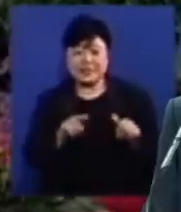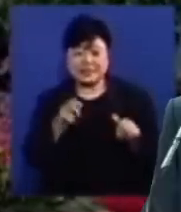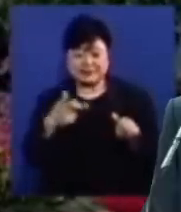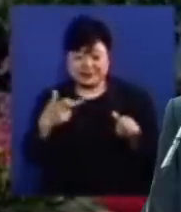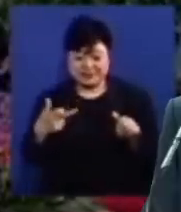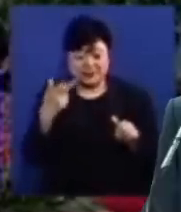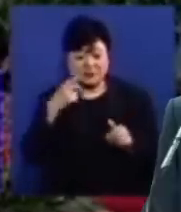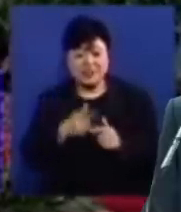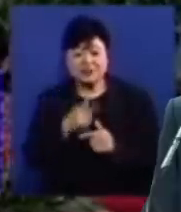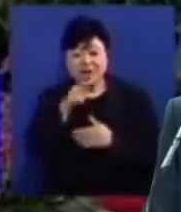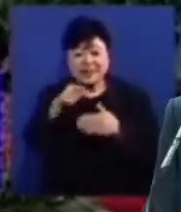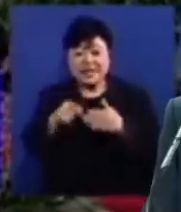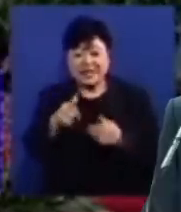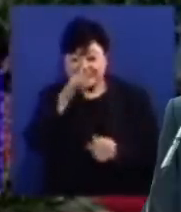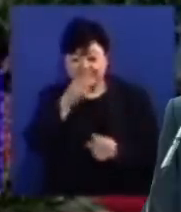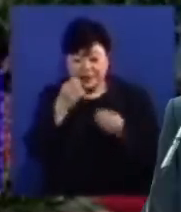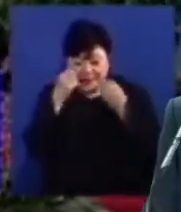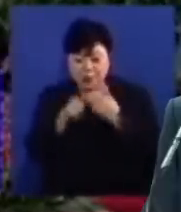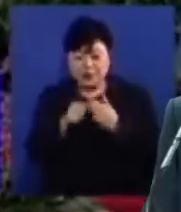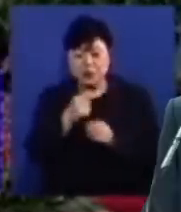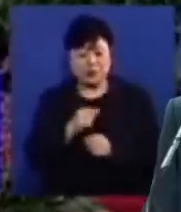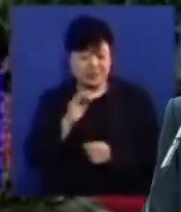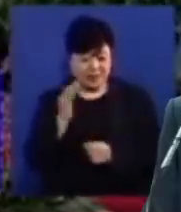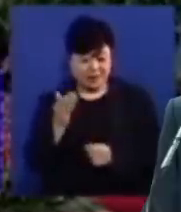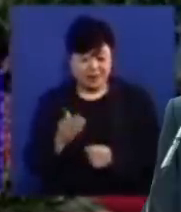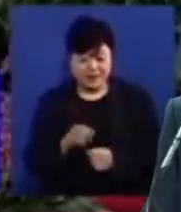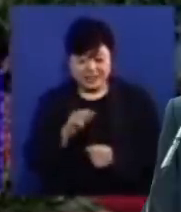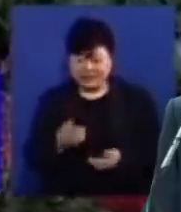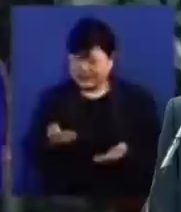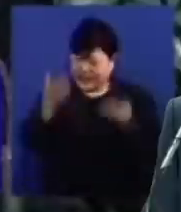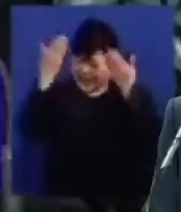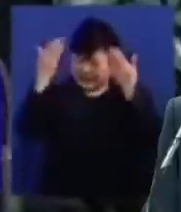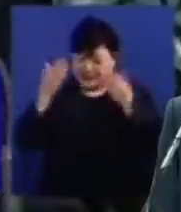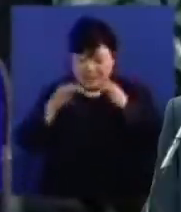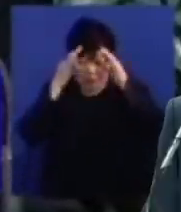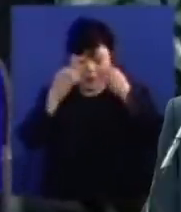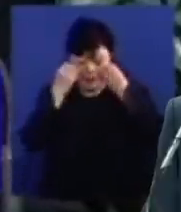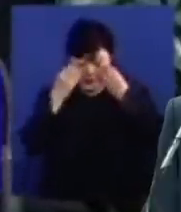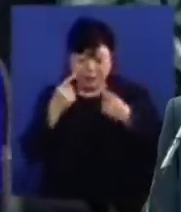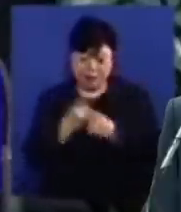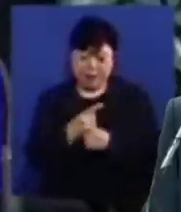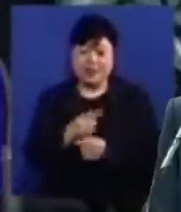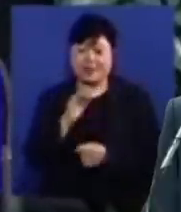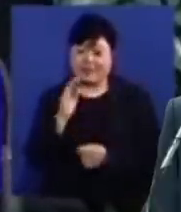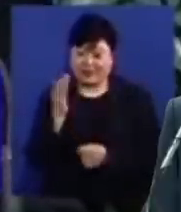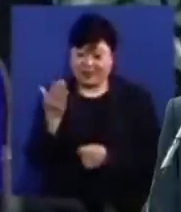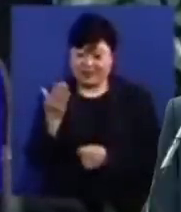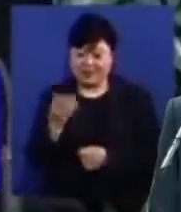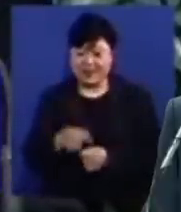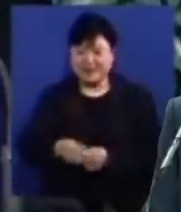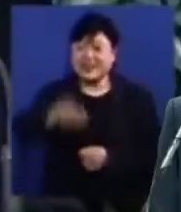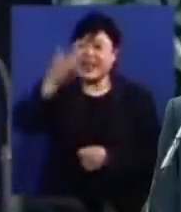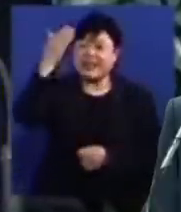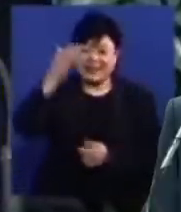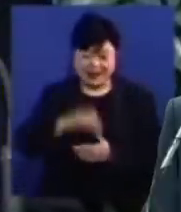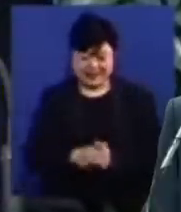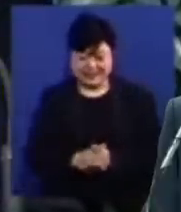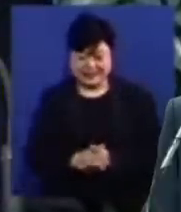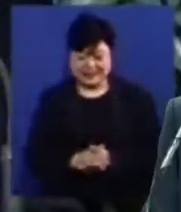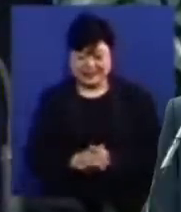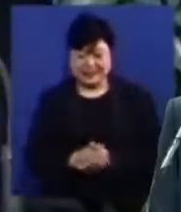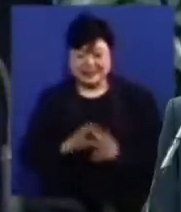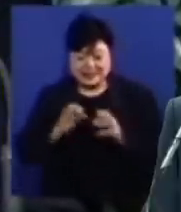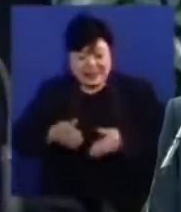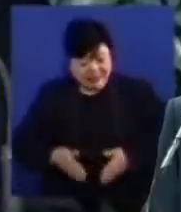17절에 누구든지 그리스도 안에 있으면 새로운 피조물이라. 이전 것은 지나갔으니 보라 새 것이 되었도다. 옛날에 이